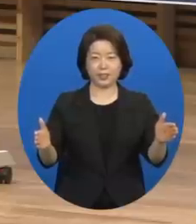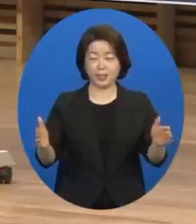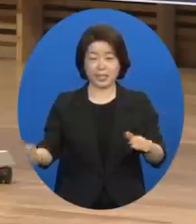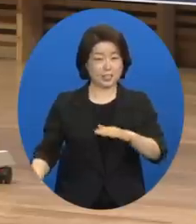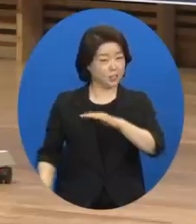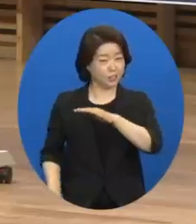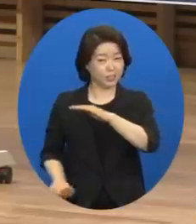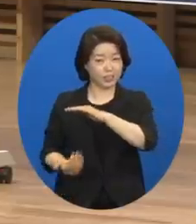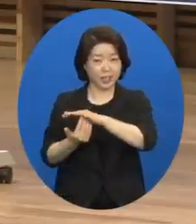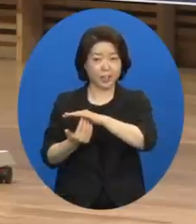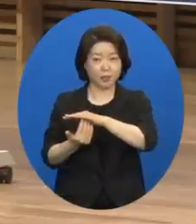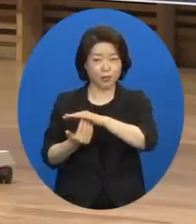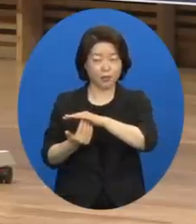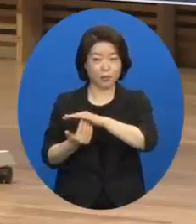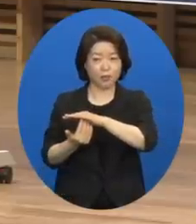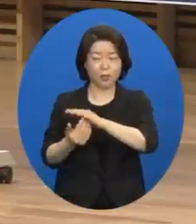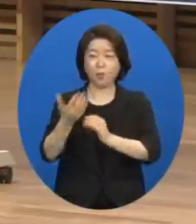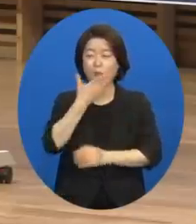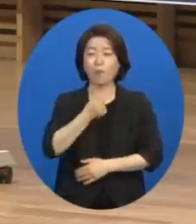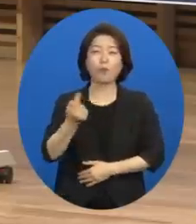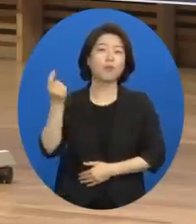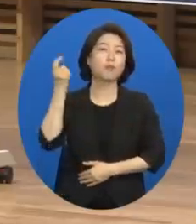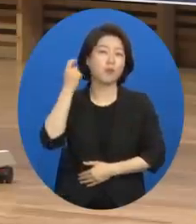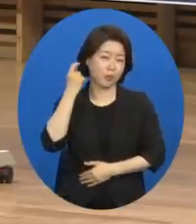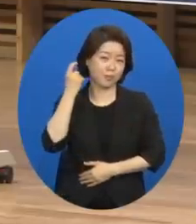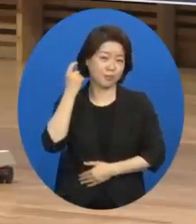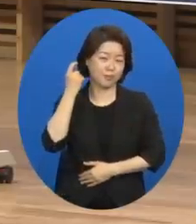최고의 복음.